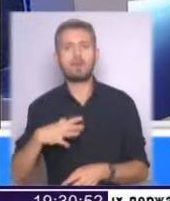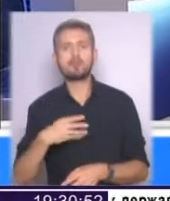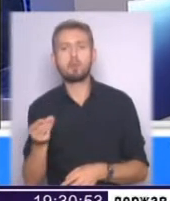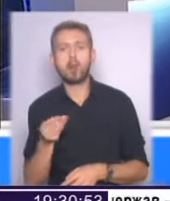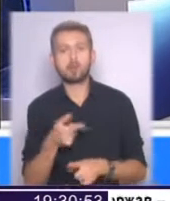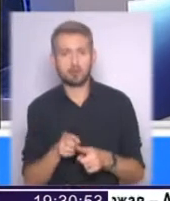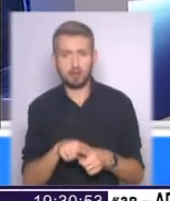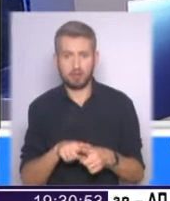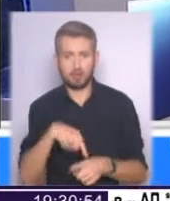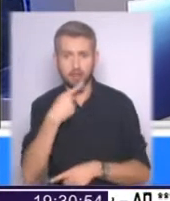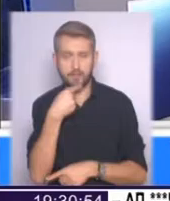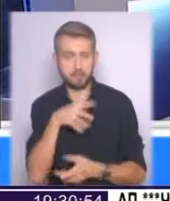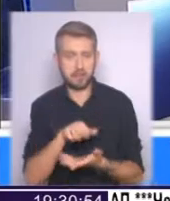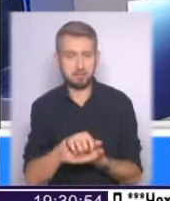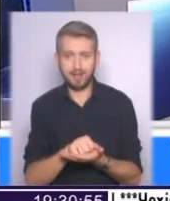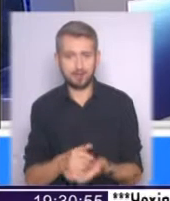этим занимается,